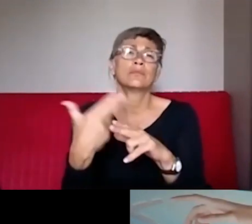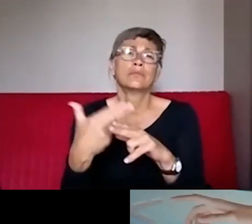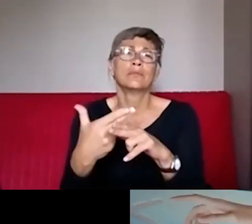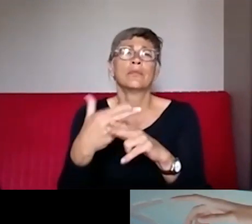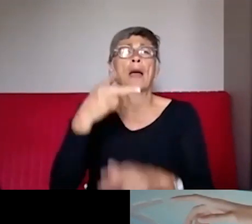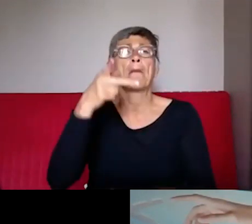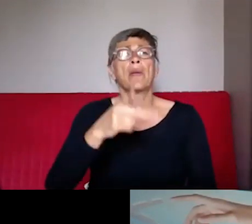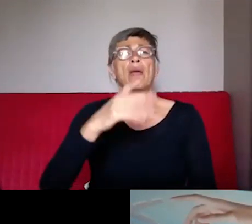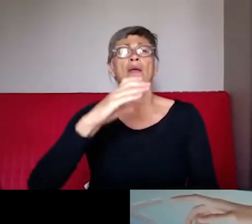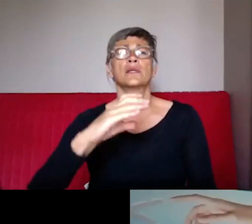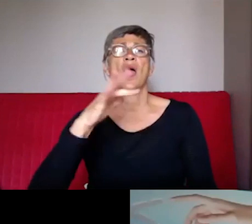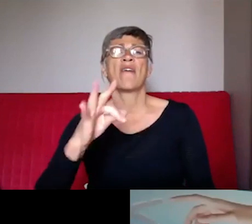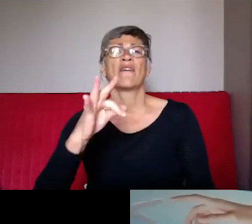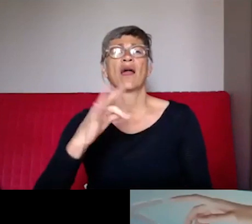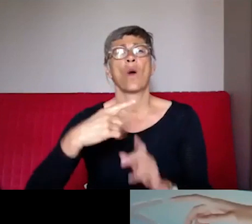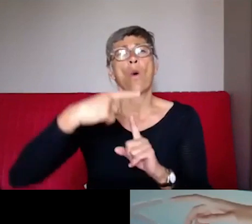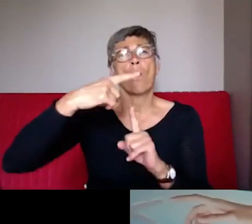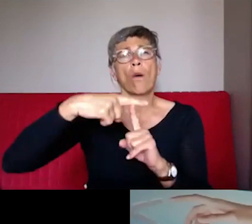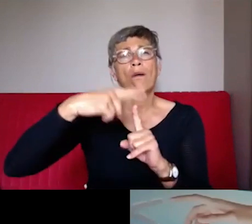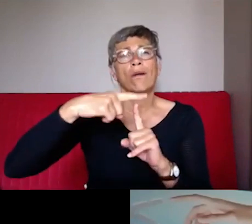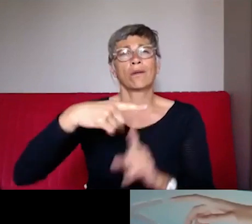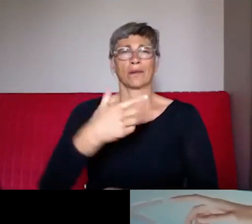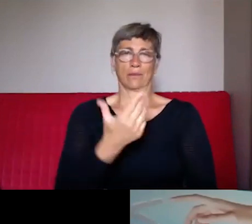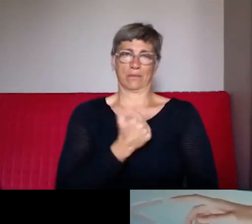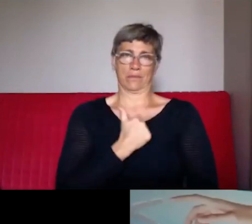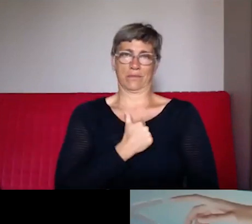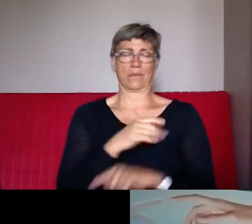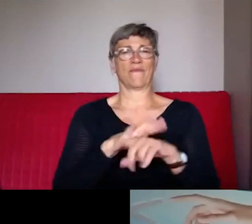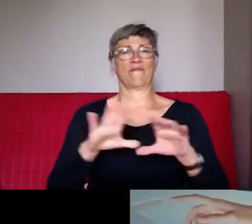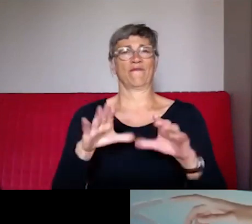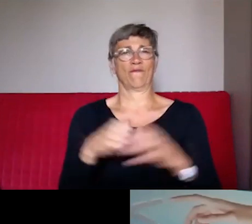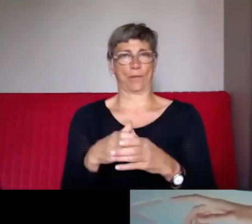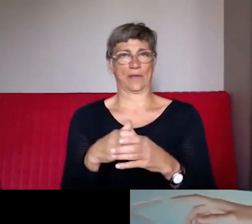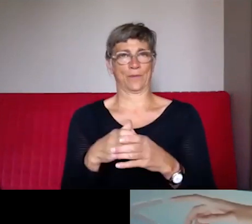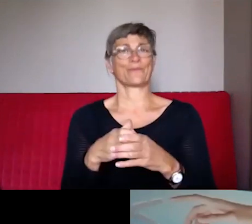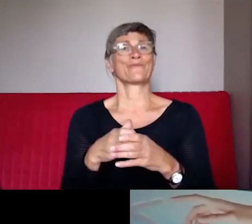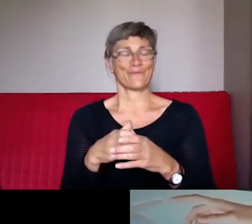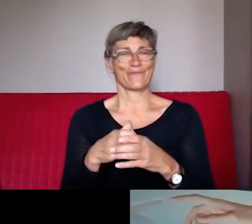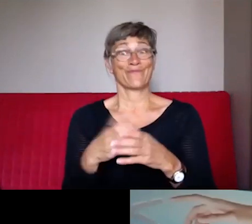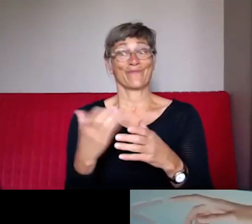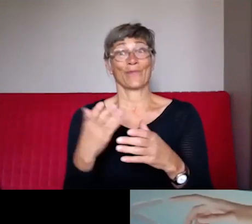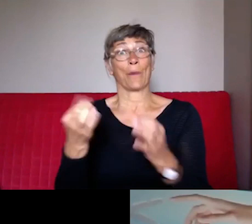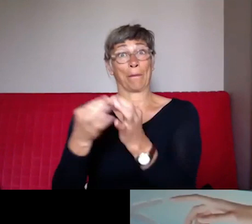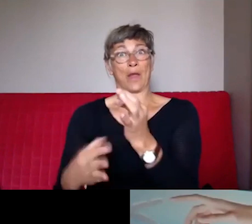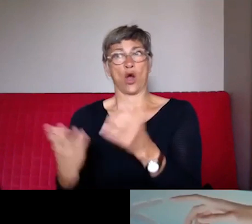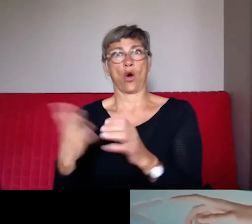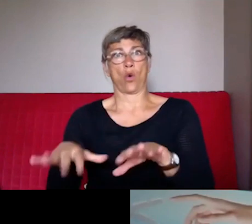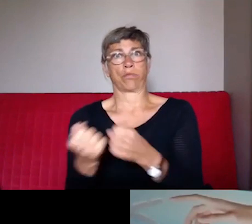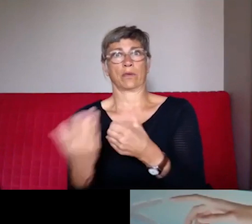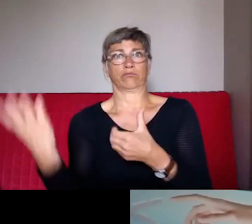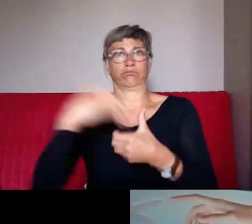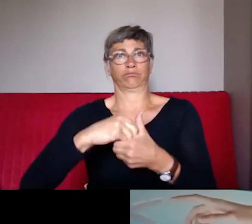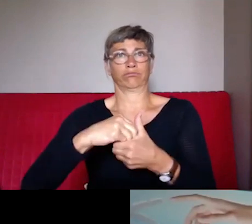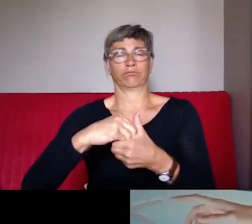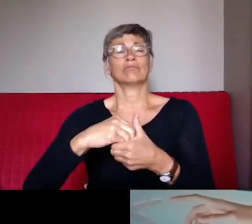PCF, hein, le compte personnel de formation, dans lequel maintenant s'inscrit le bilan de compétences.